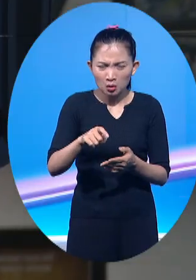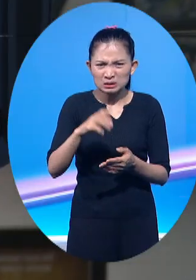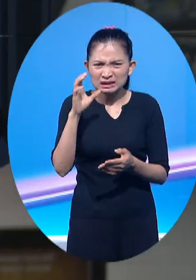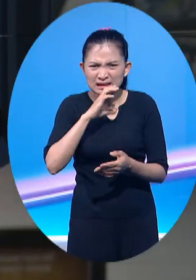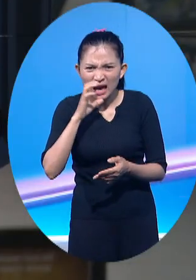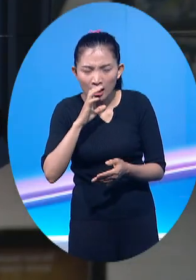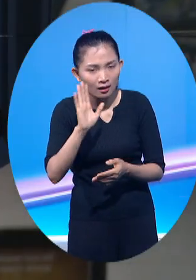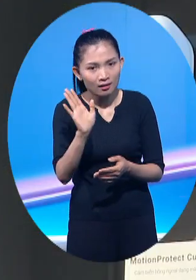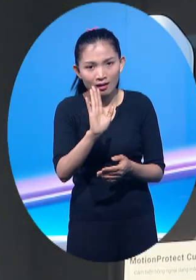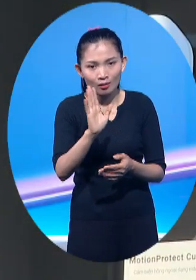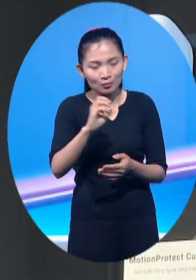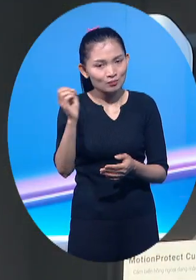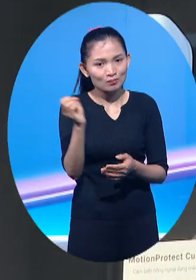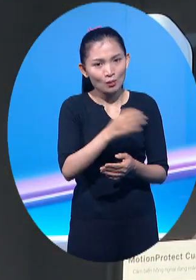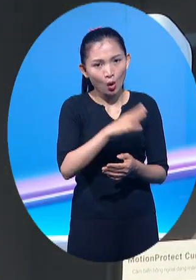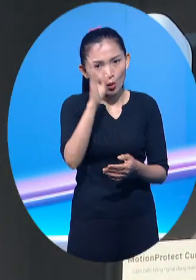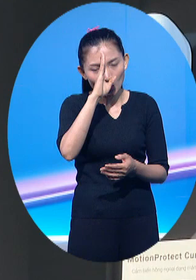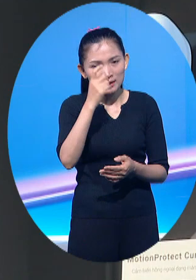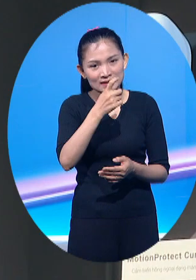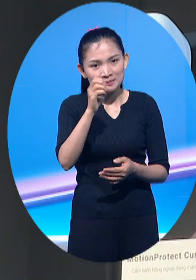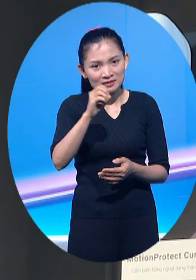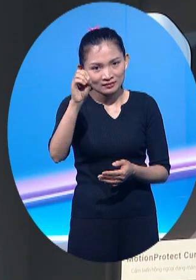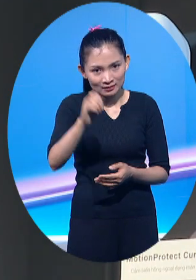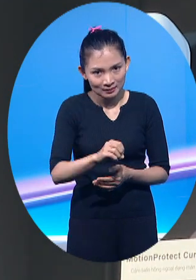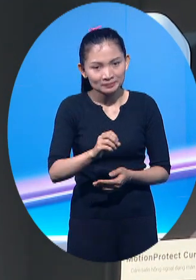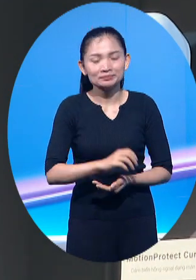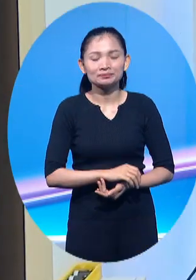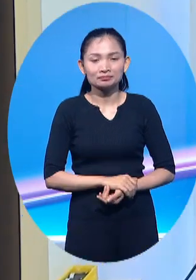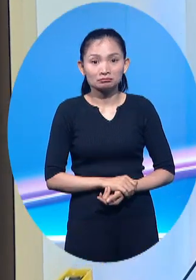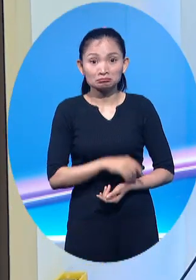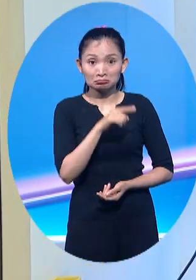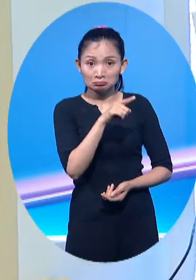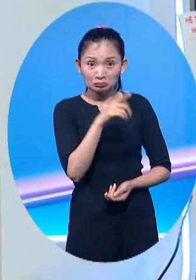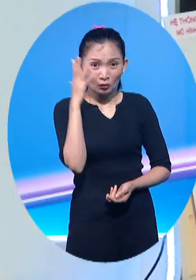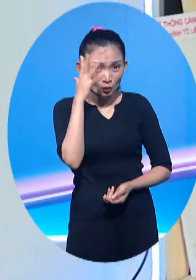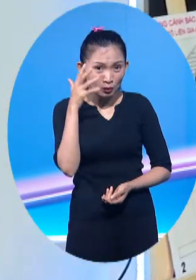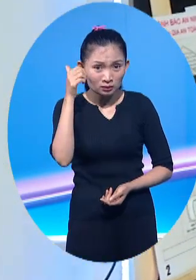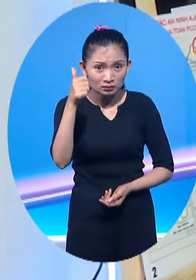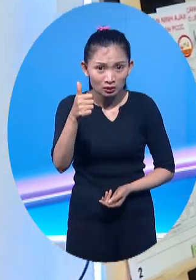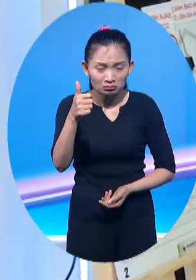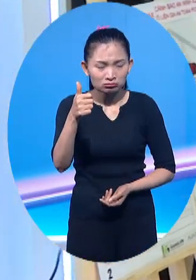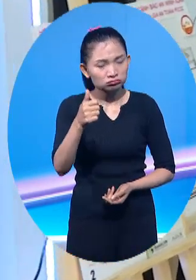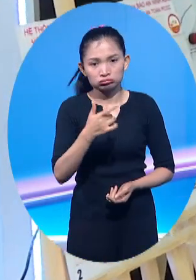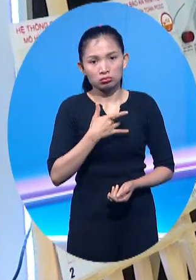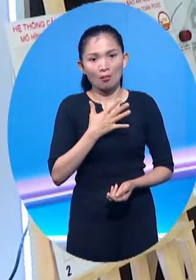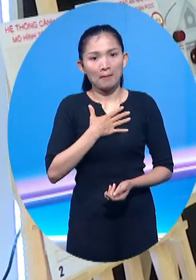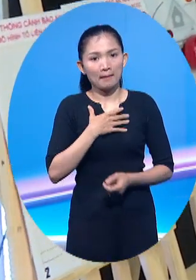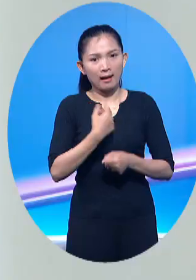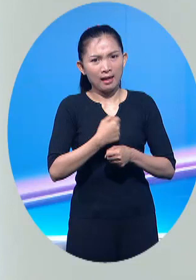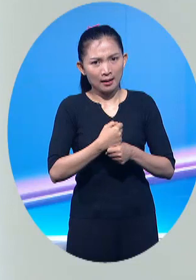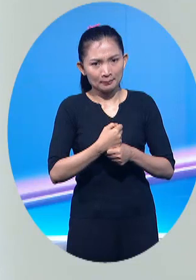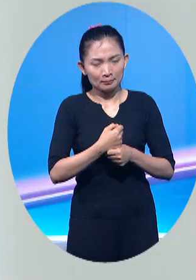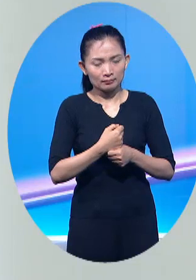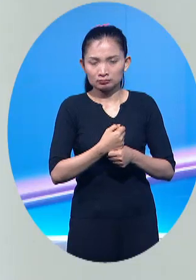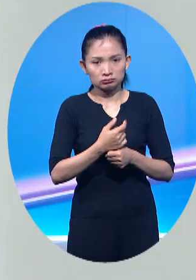180 quốc gia và vùng lãnh thổ trên thế giới. Thiết bị có khả năng hoạt động như một cảm biến độc lập mà không cần phụ thuộc vào bộ xử lý trung tâm.